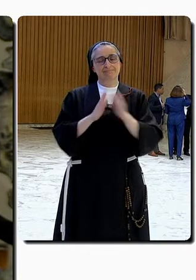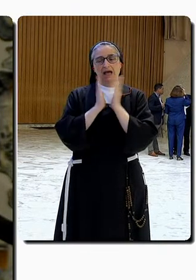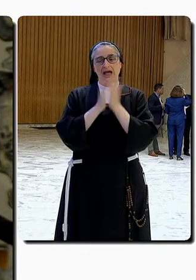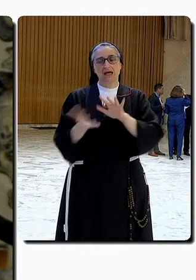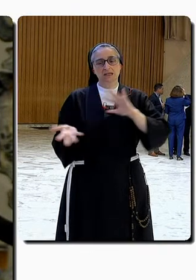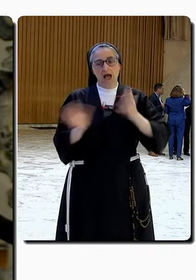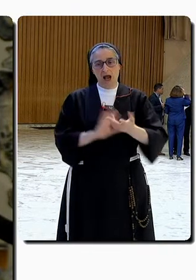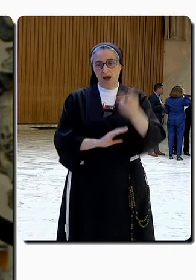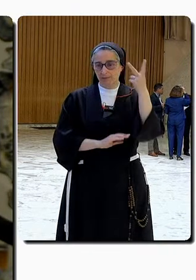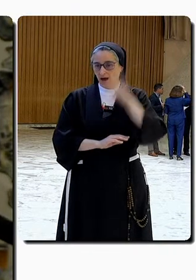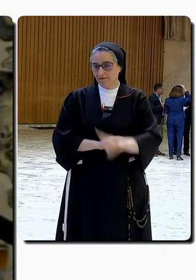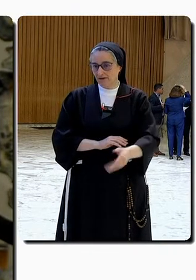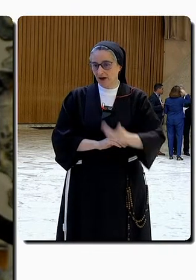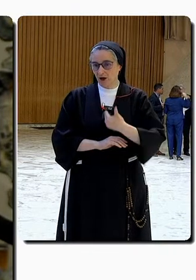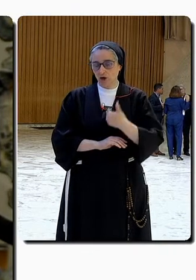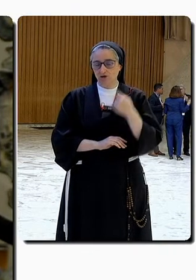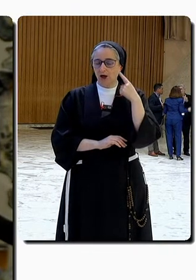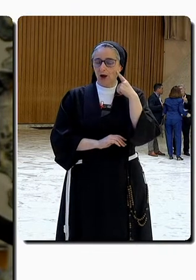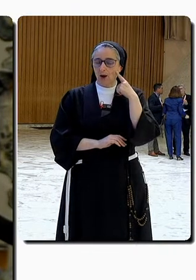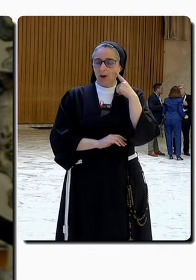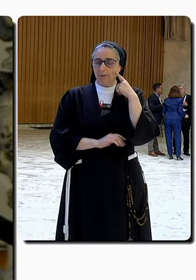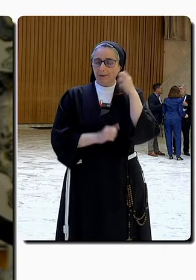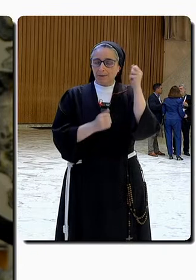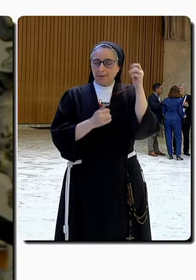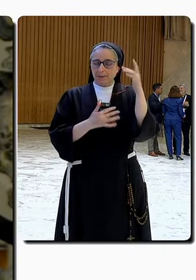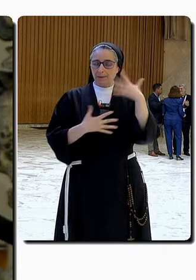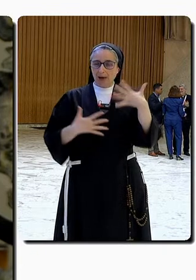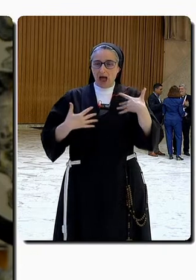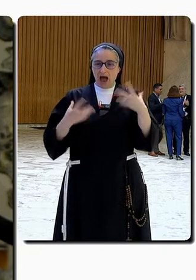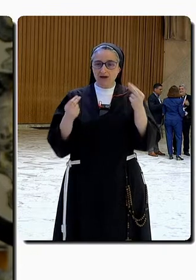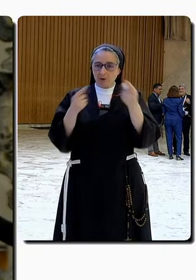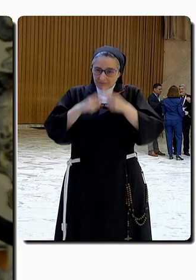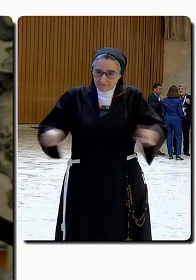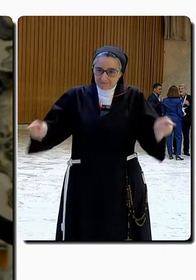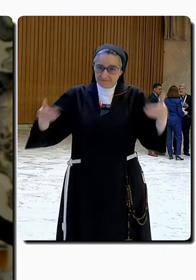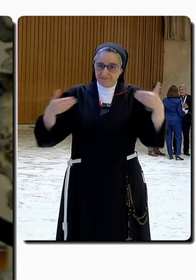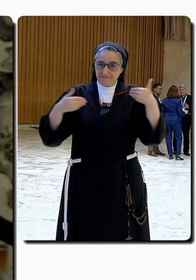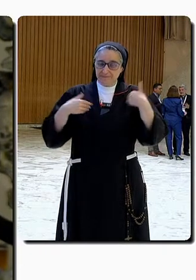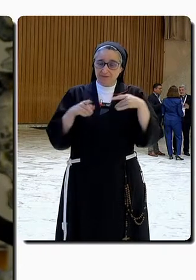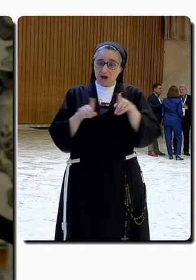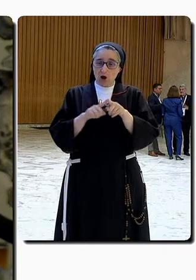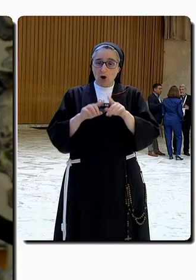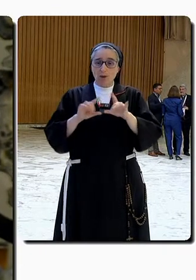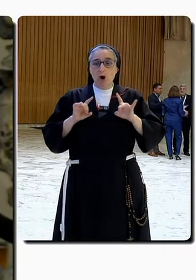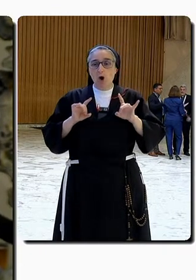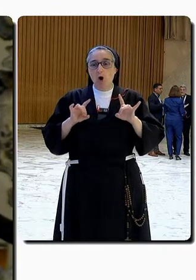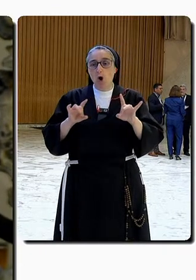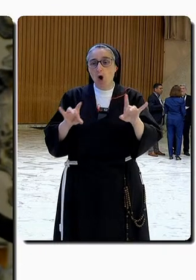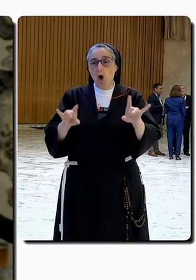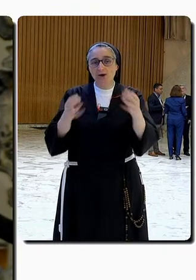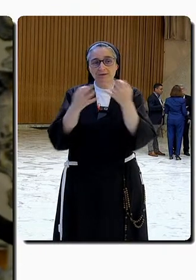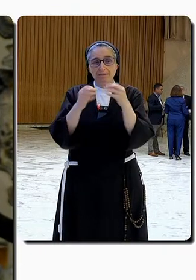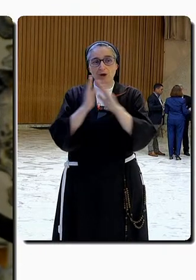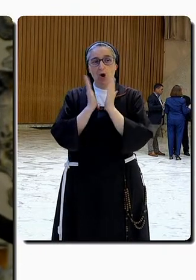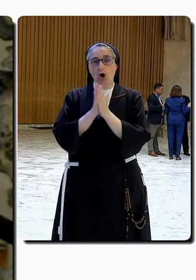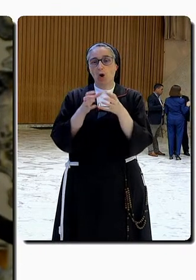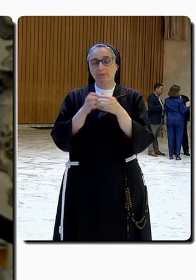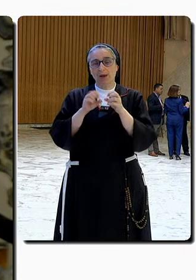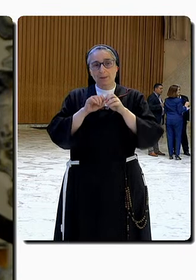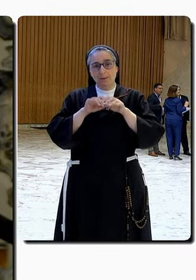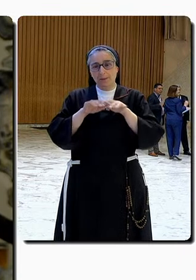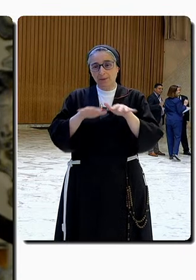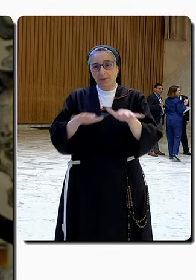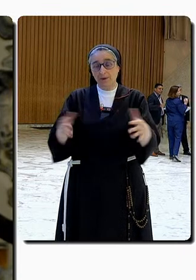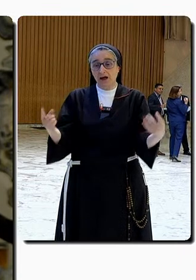rigenera, respira una brezza di pienezza e di benessere che contagia tutta la comunità.